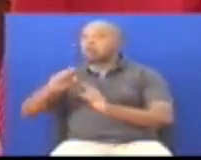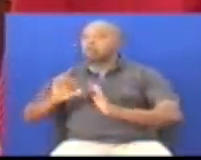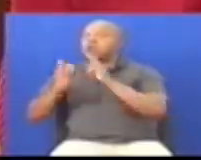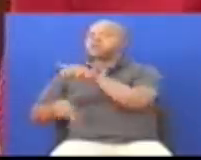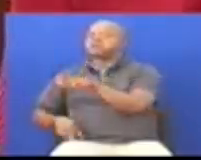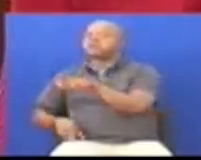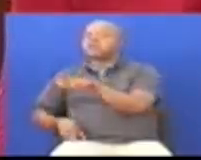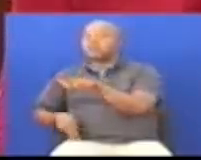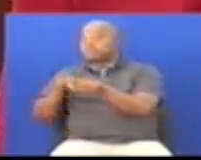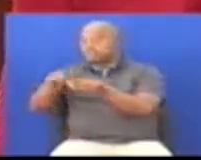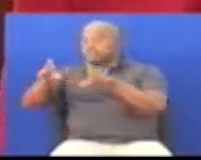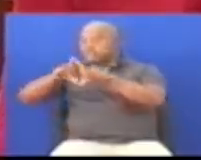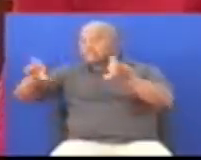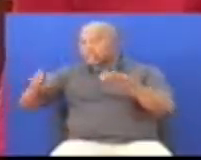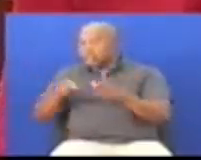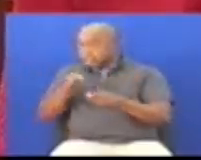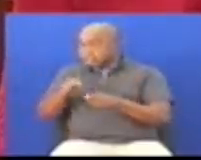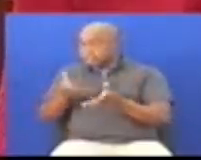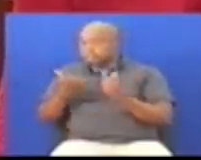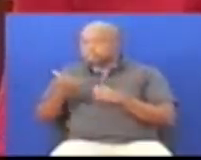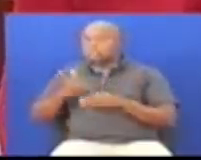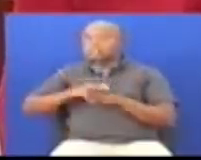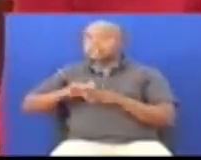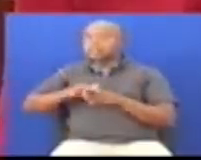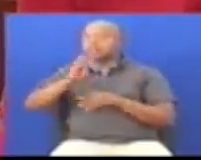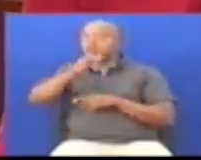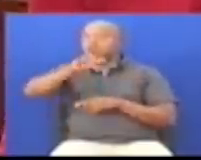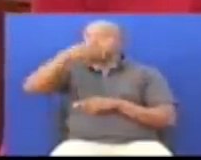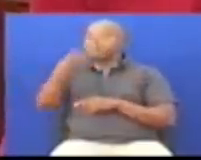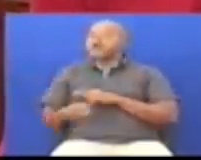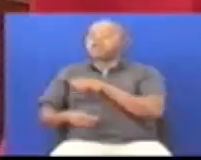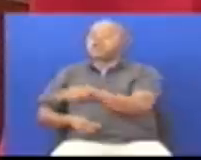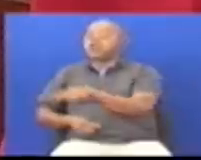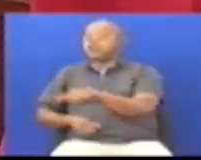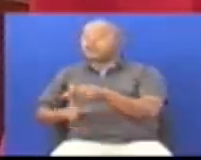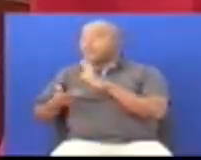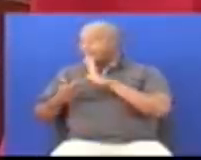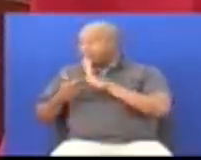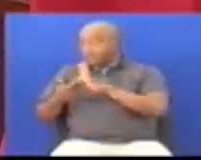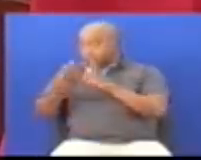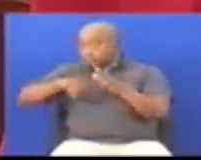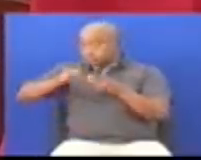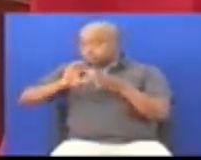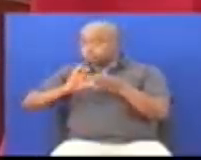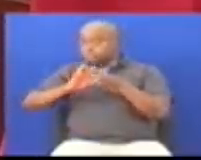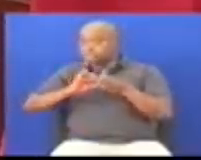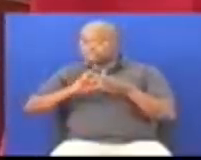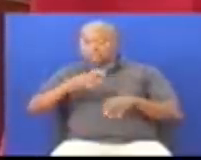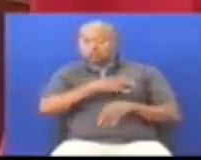mahala popote kufanya uhalifu bila kujua. Lakini kama tutaishirikisha